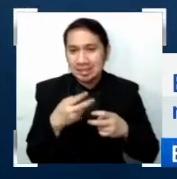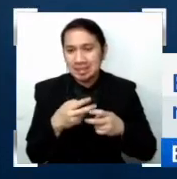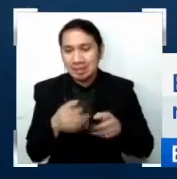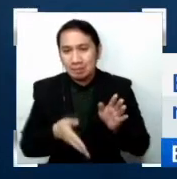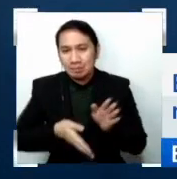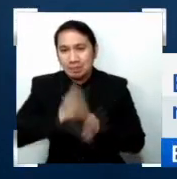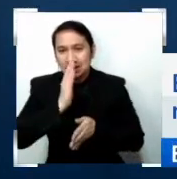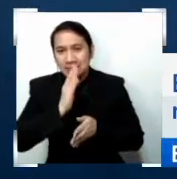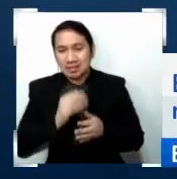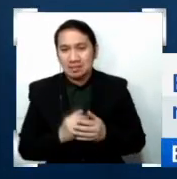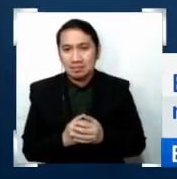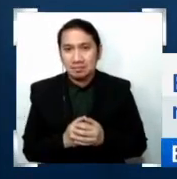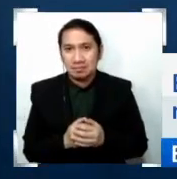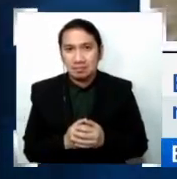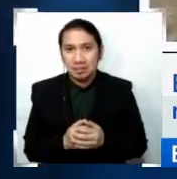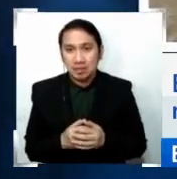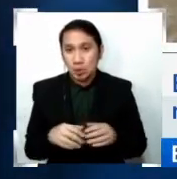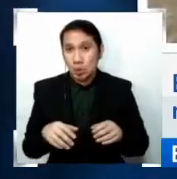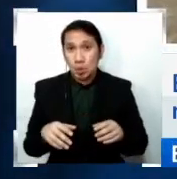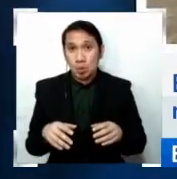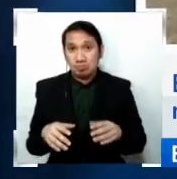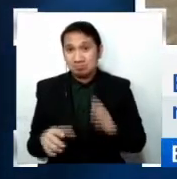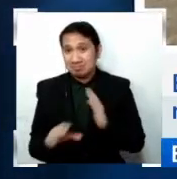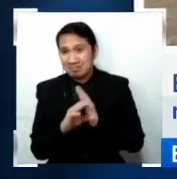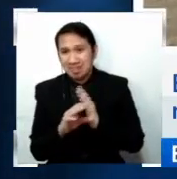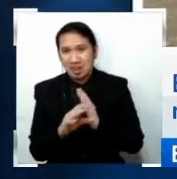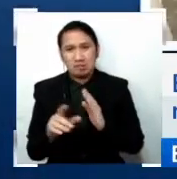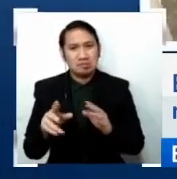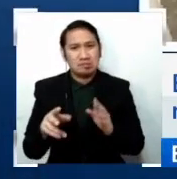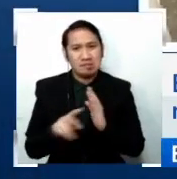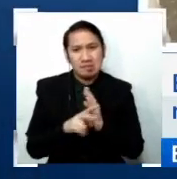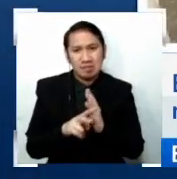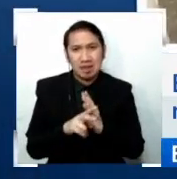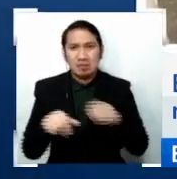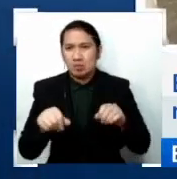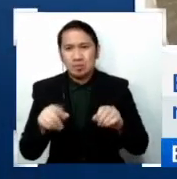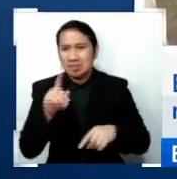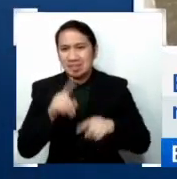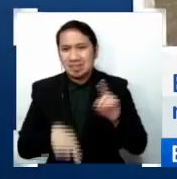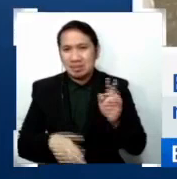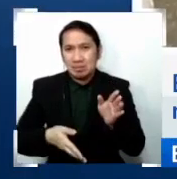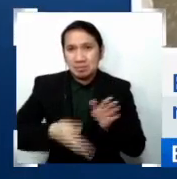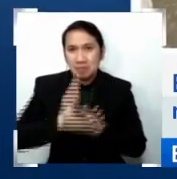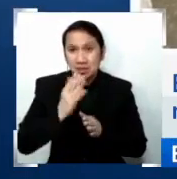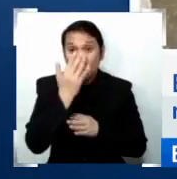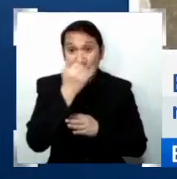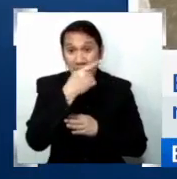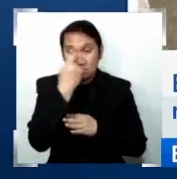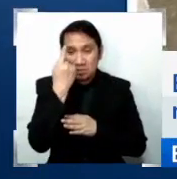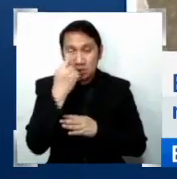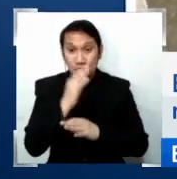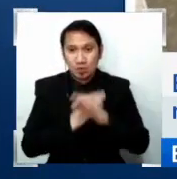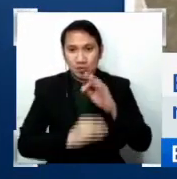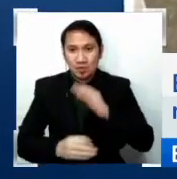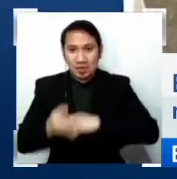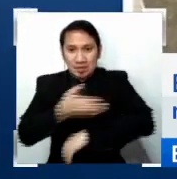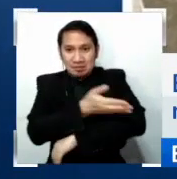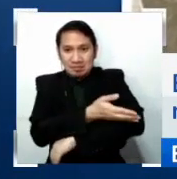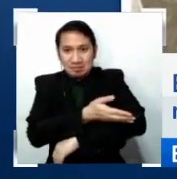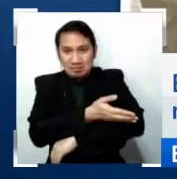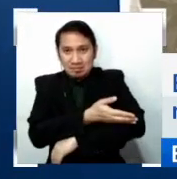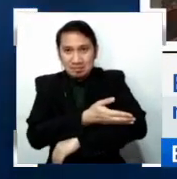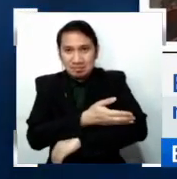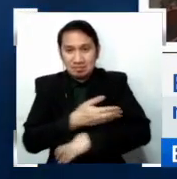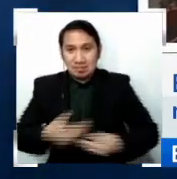Wala na rin makadaang motorista sa ilang kalsada sa Bugasong sa Antique hanggang tuhod kasi ang bahang nagpalubog na rin sa